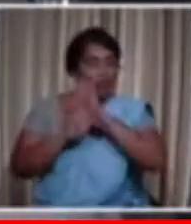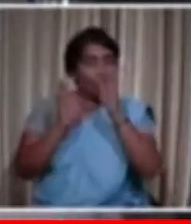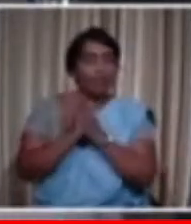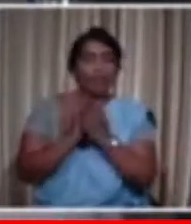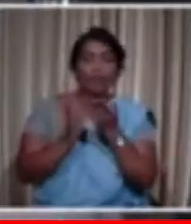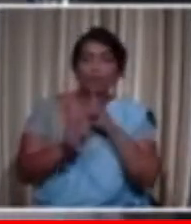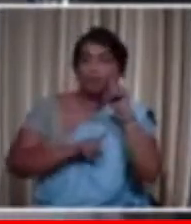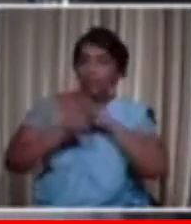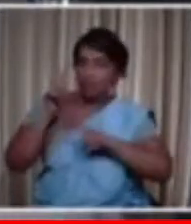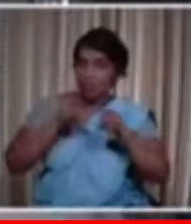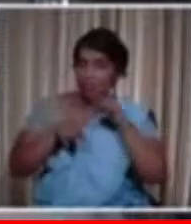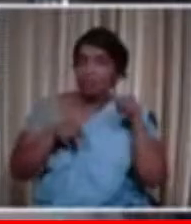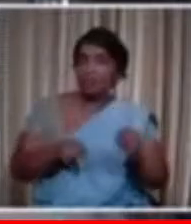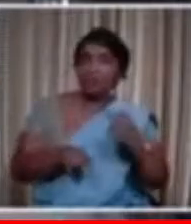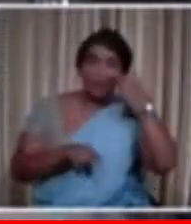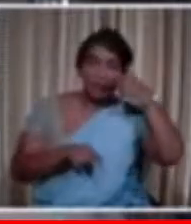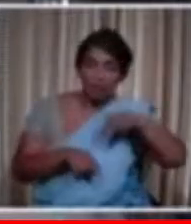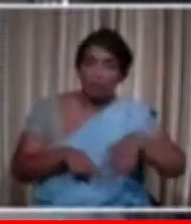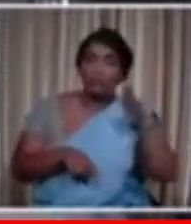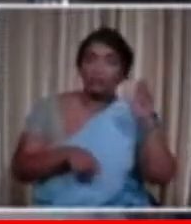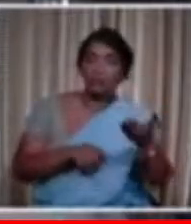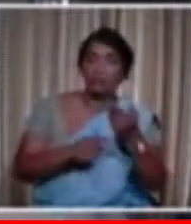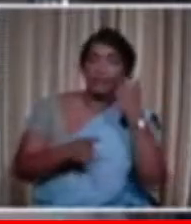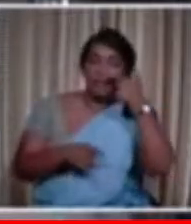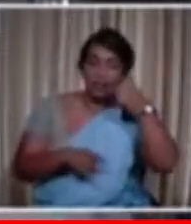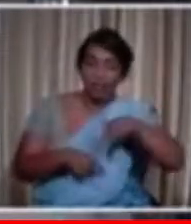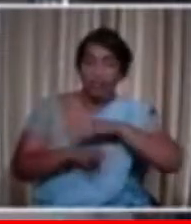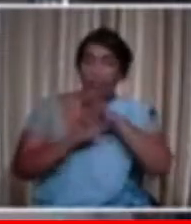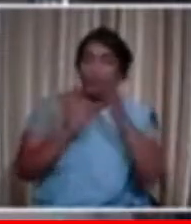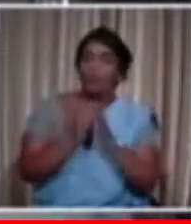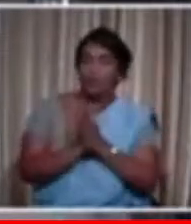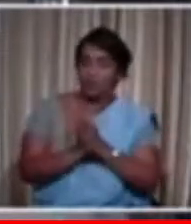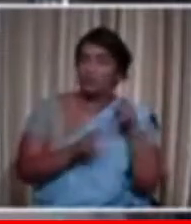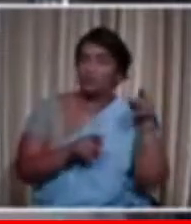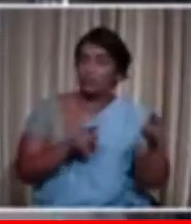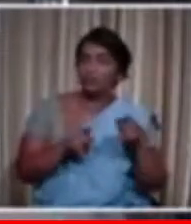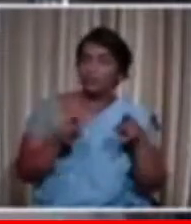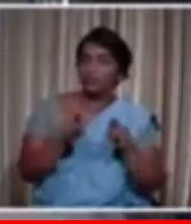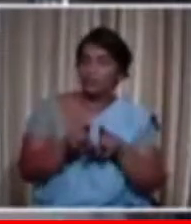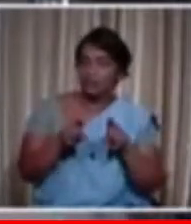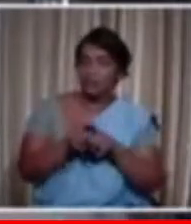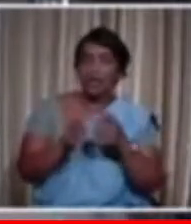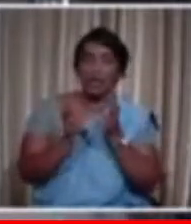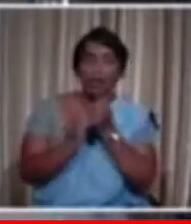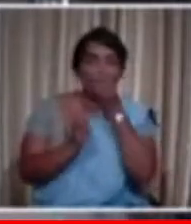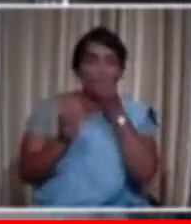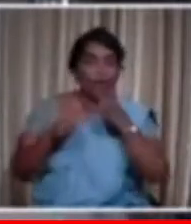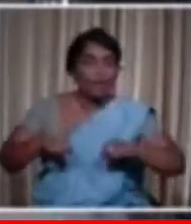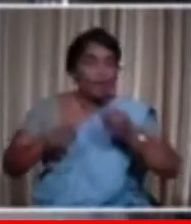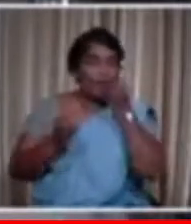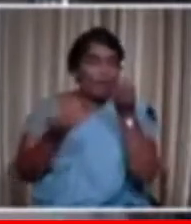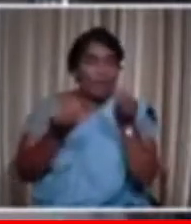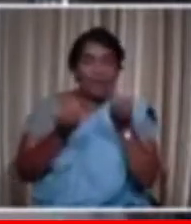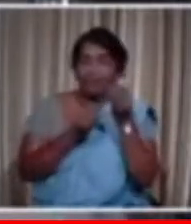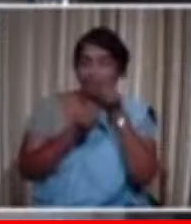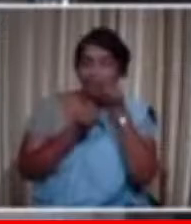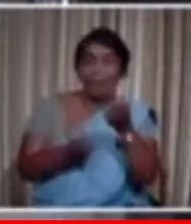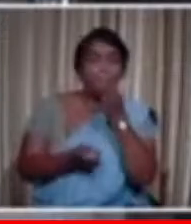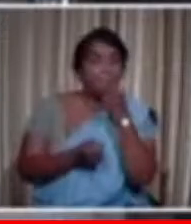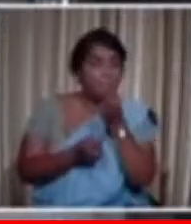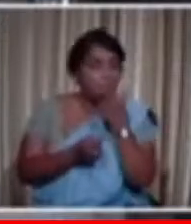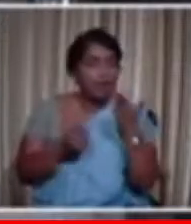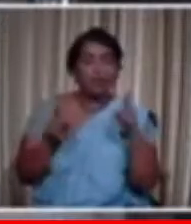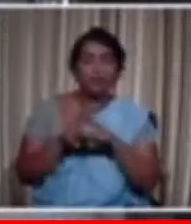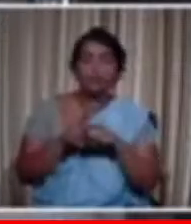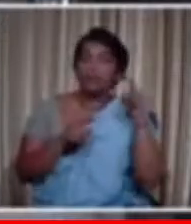පිළිබඳව කතාව කනිජ තෙල් පිළිබඳව ඉන්ධන පිළිබඳ කතාව ඒ වගේම තමයි ත්‍රිපෝස පැකට් එක පිළිබඳව බෙහෙත් පෙත්ත